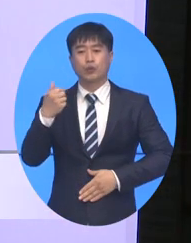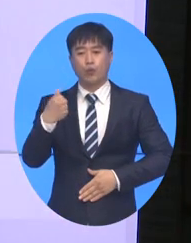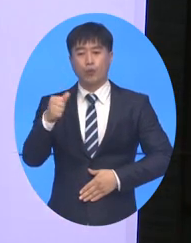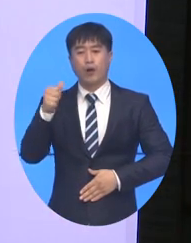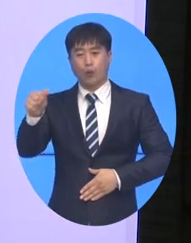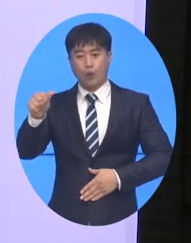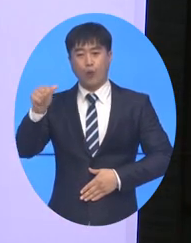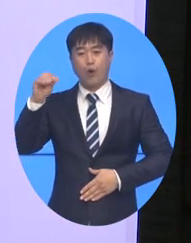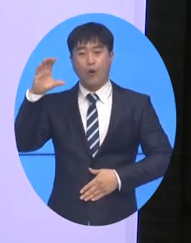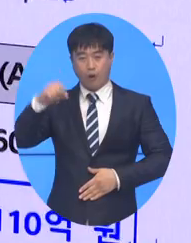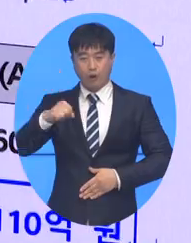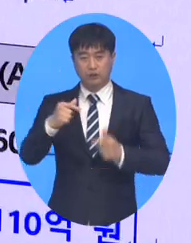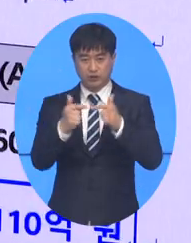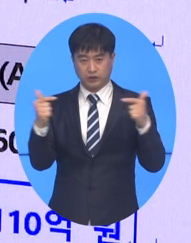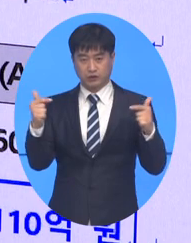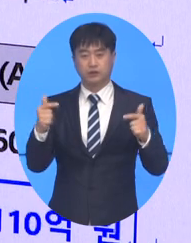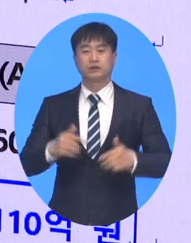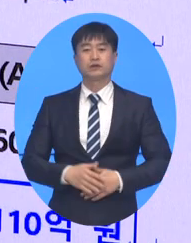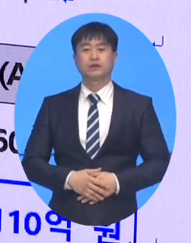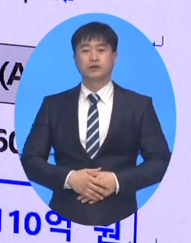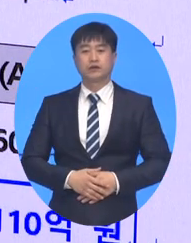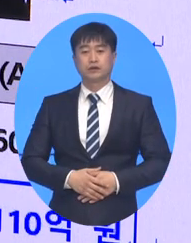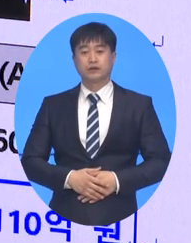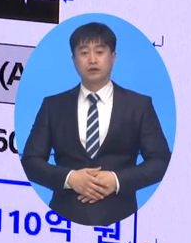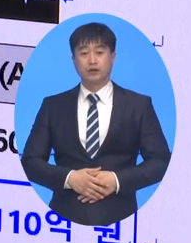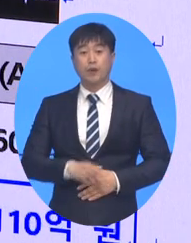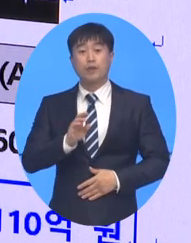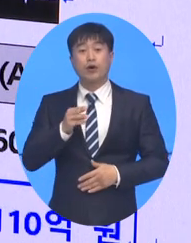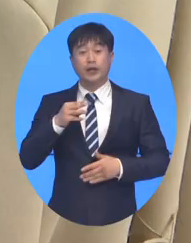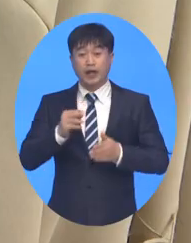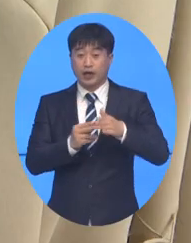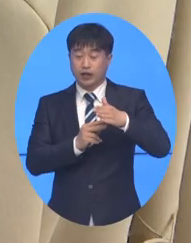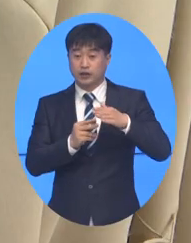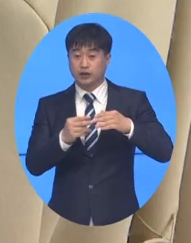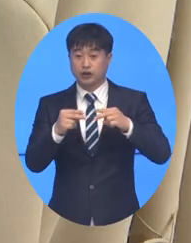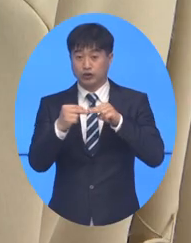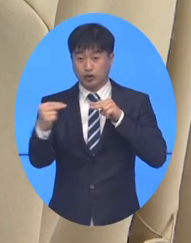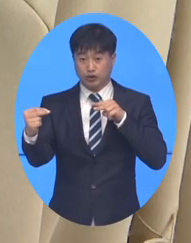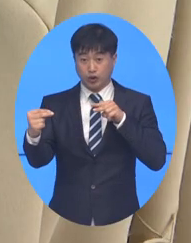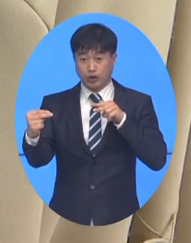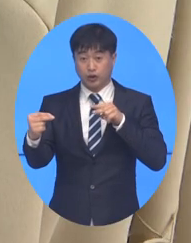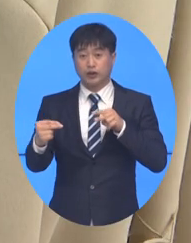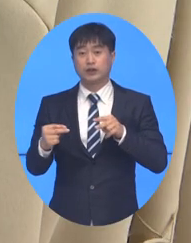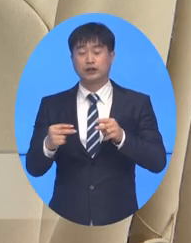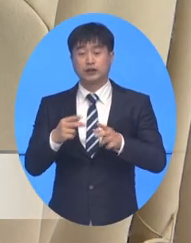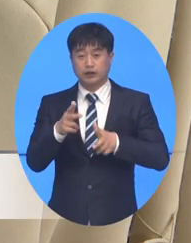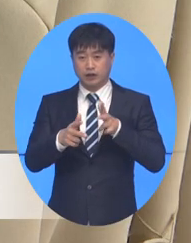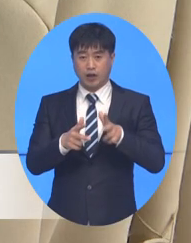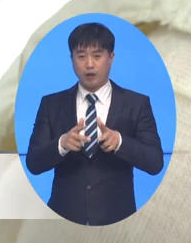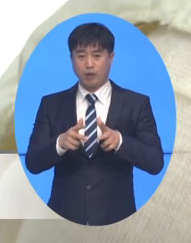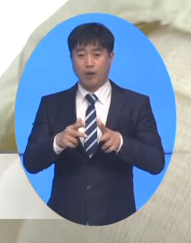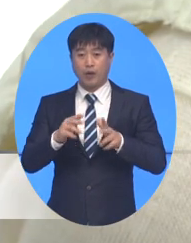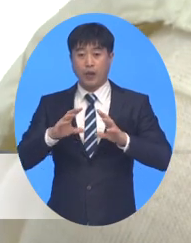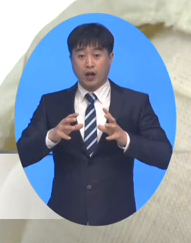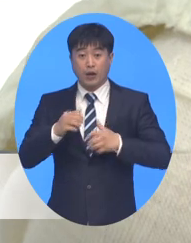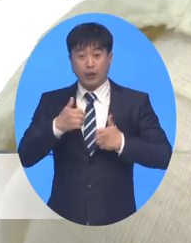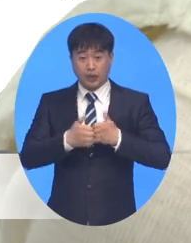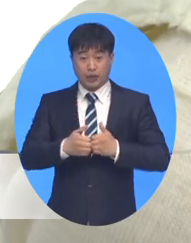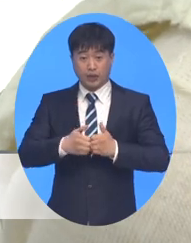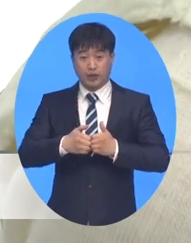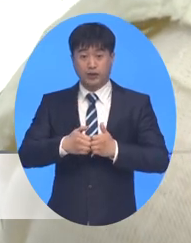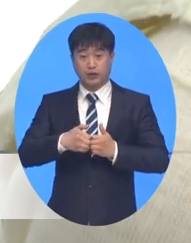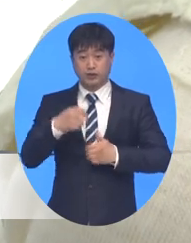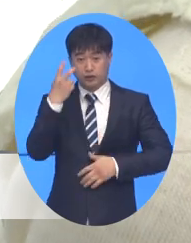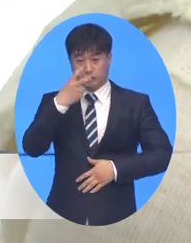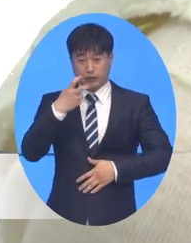2505억원 늘어나겠습니다 별내선 복선전철 사업 등 국회예산심의에서 55개